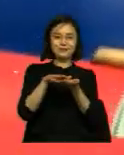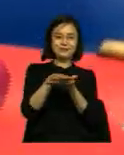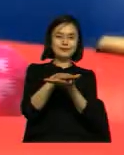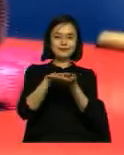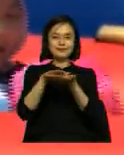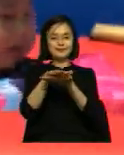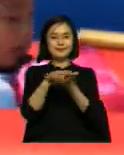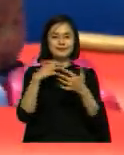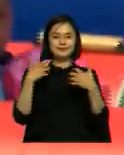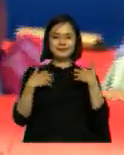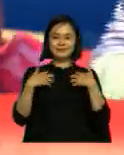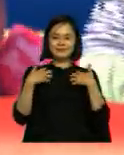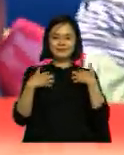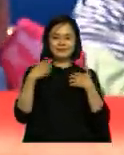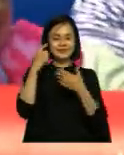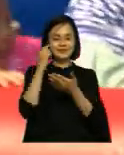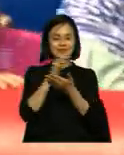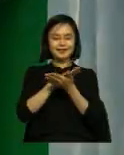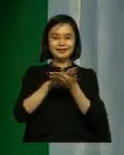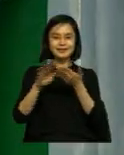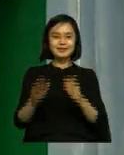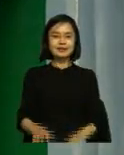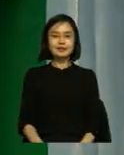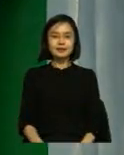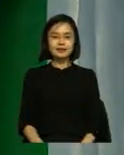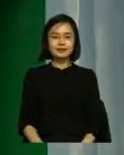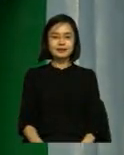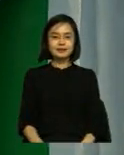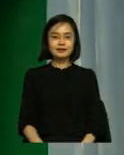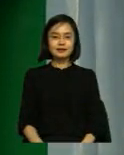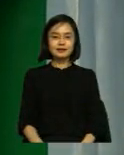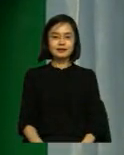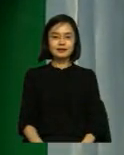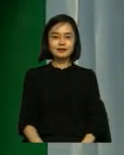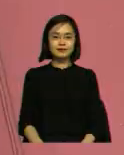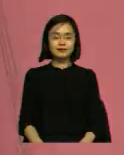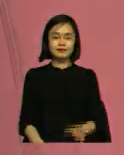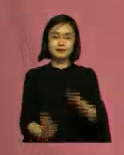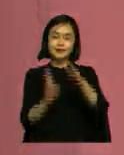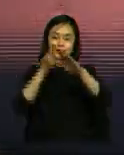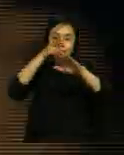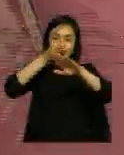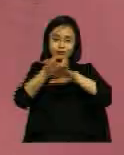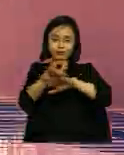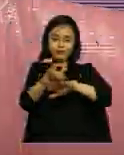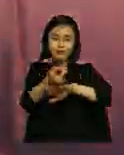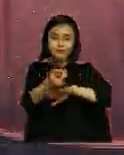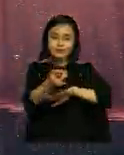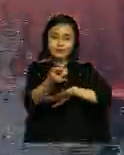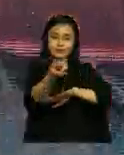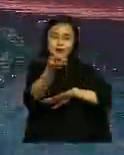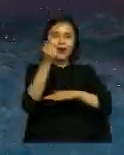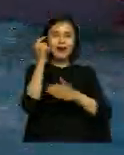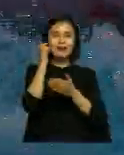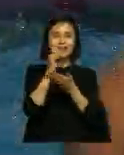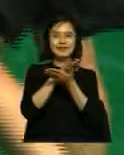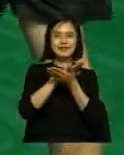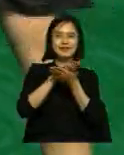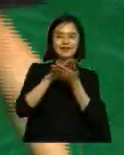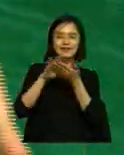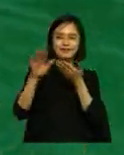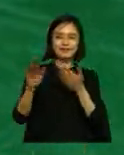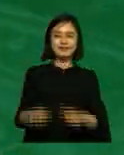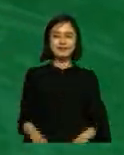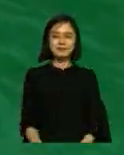물 밖에서 시원함을 즐깁니다. 아이들끼리 신나게 미끄럼을 타다 보면 폭염도 잊게 됩니다. 아, 저